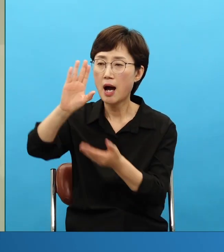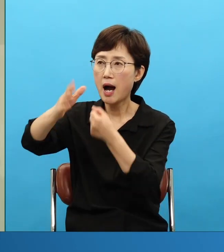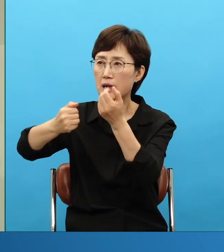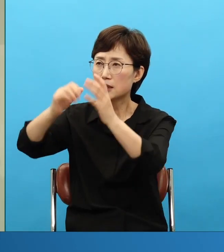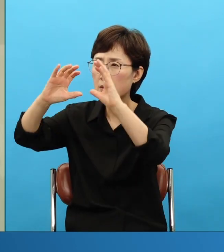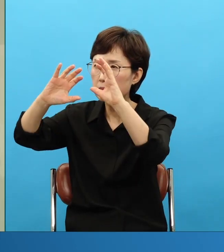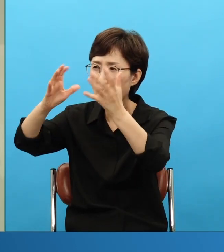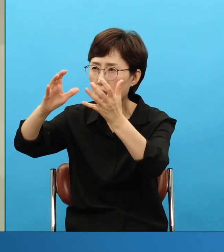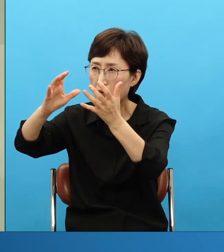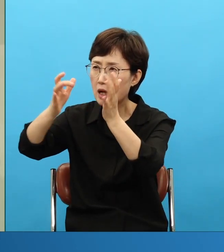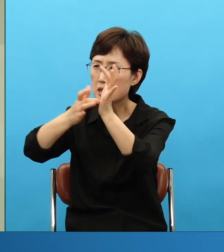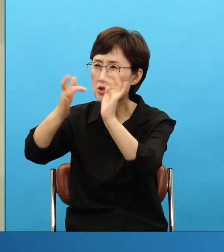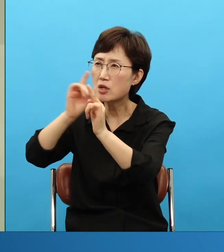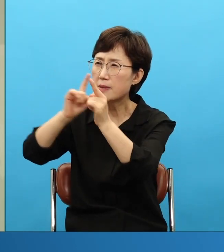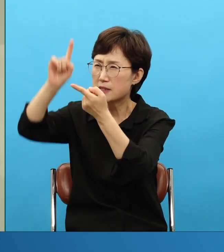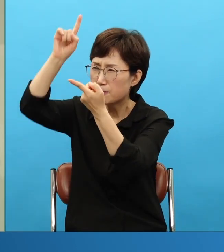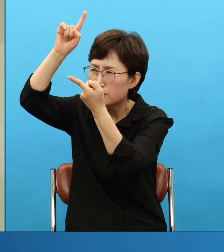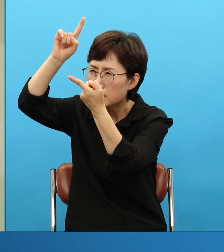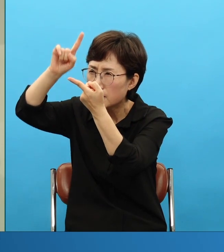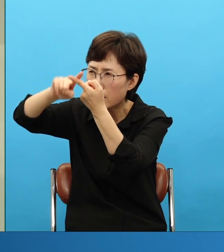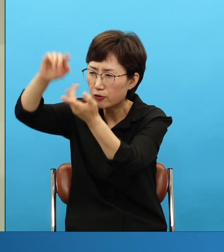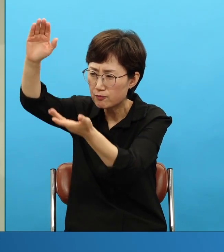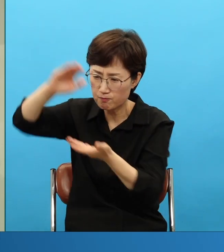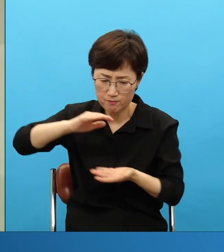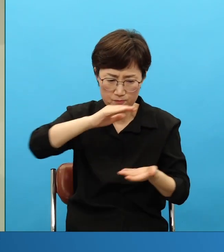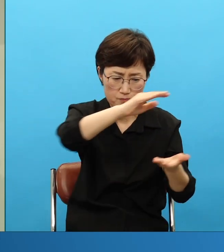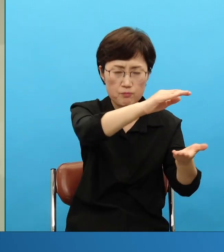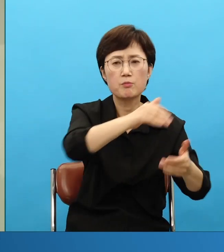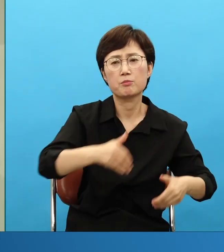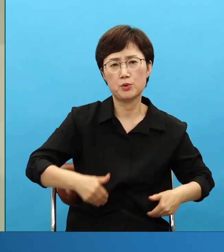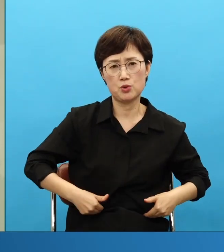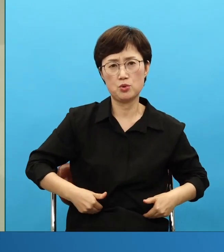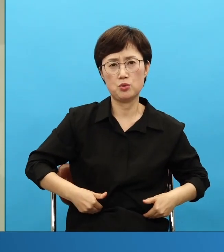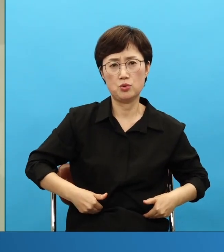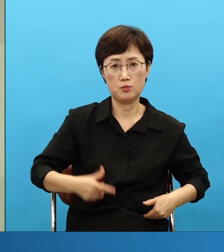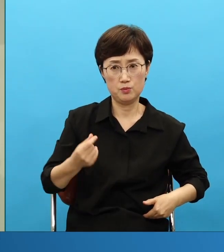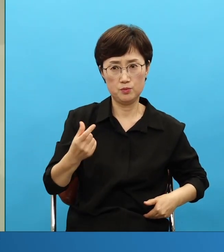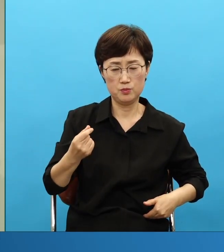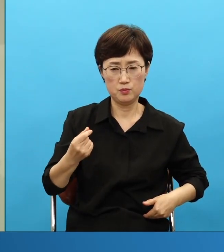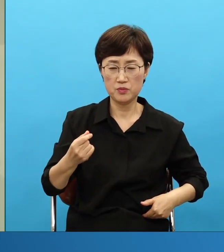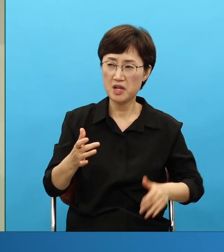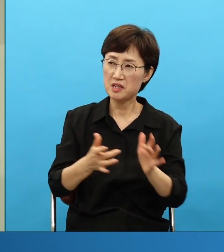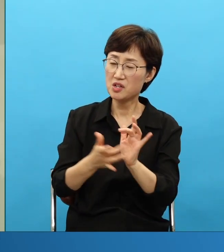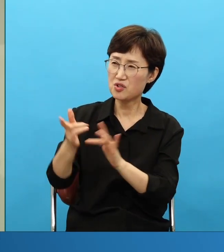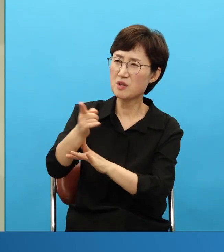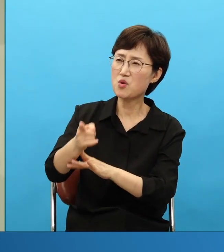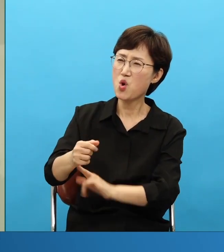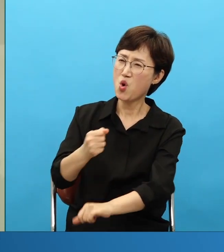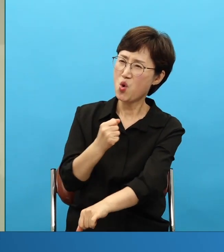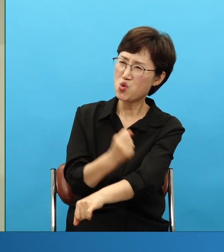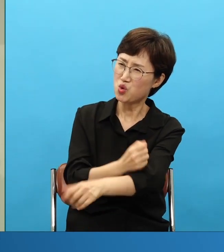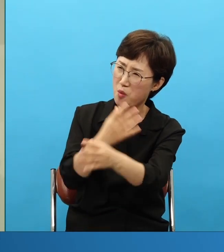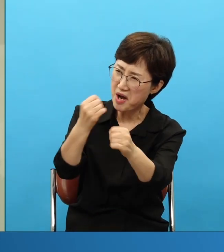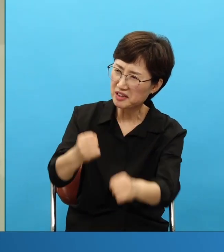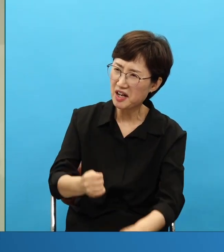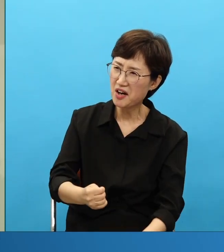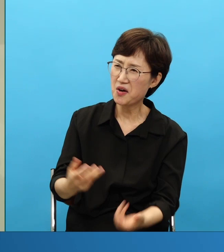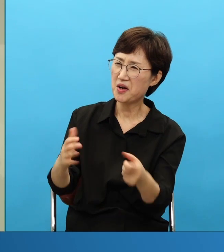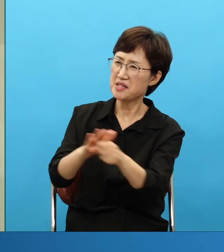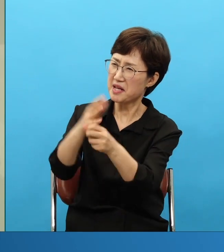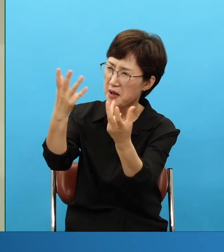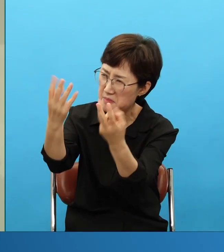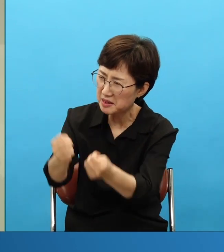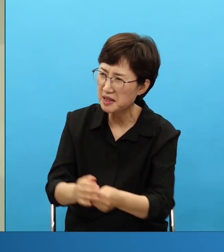That we can't know Christ incorrectly. 예레미야 같다 합니다. Oh, he's like Jeremiah. 세례요한 같다 Or 합니다. John the Baptist. 엘리야 같다 Or 합니다. like